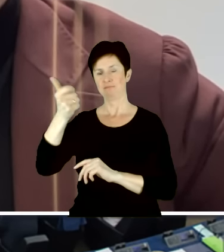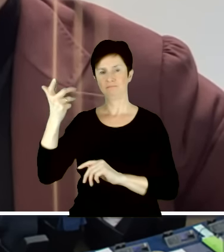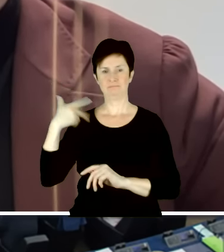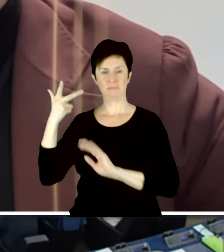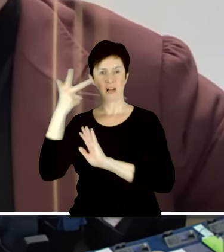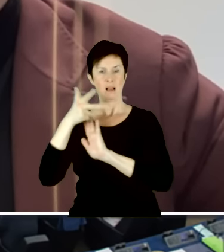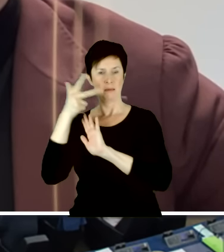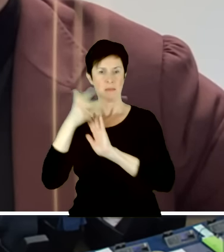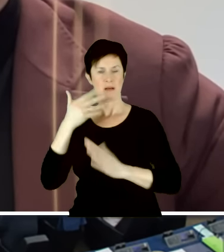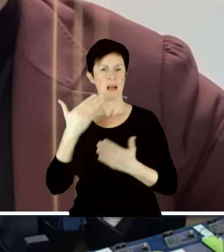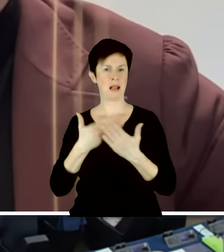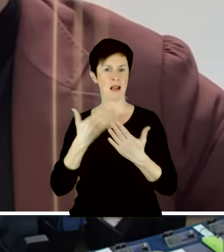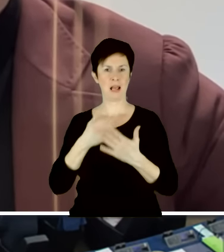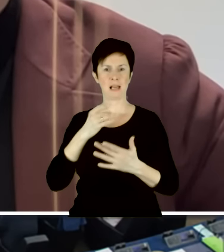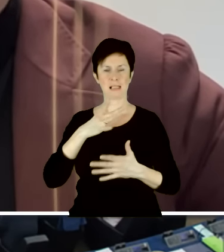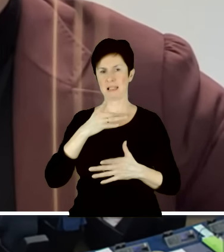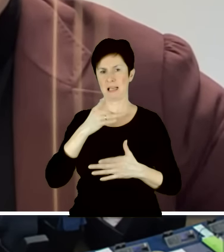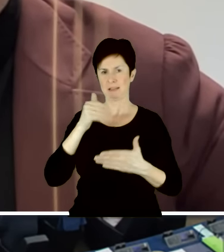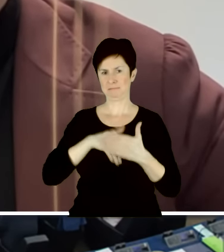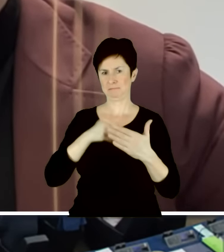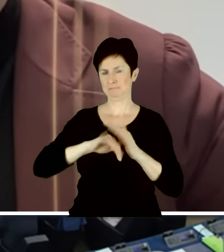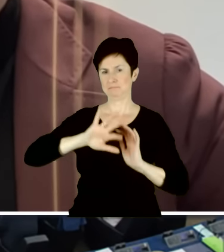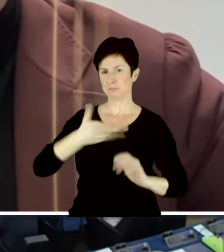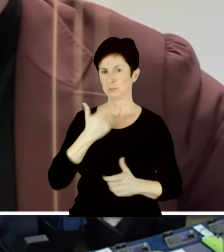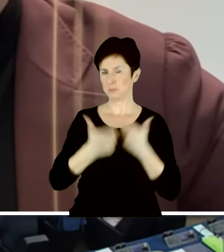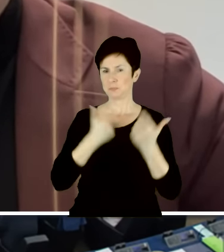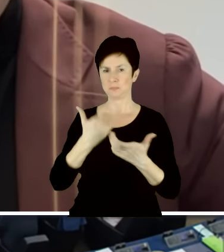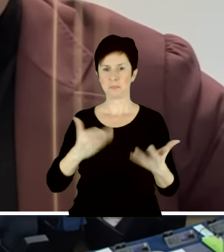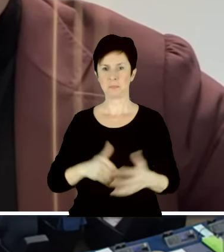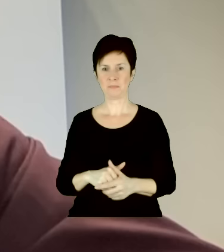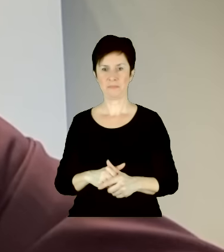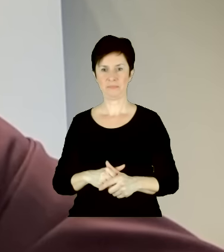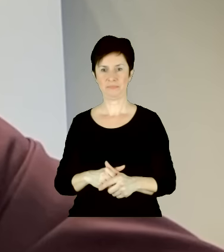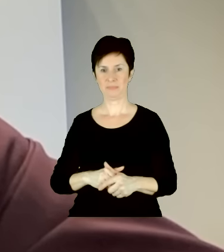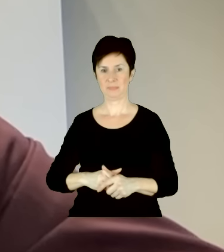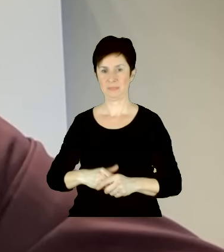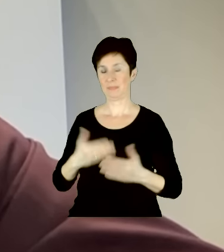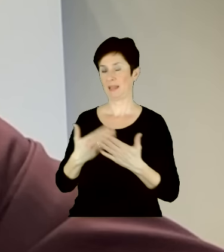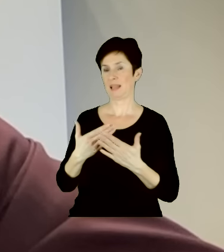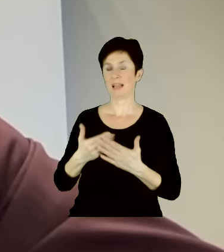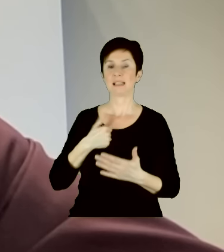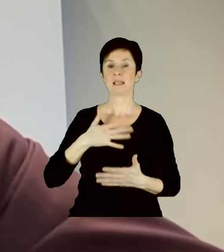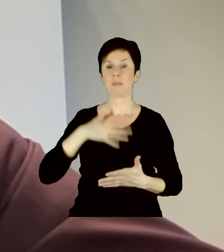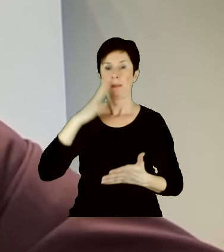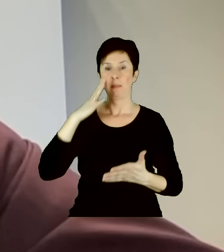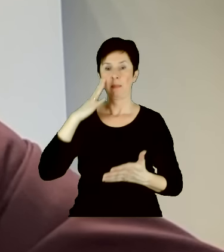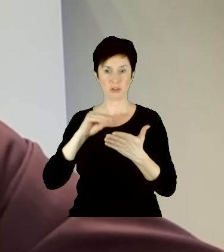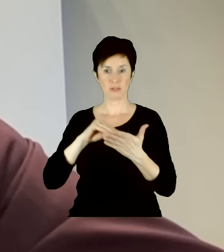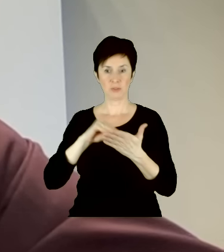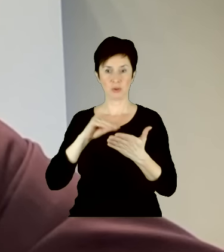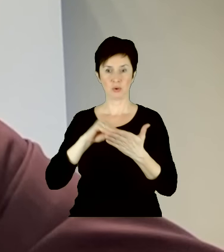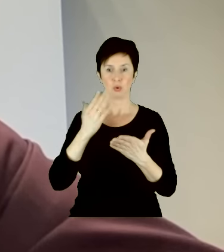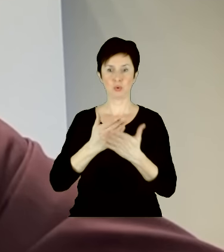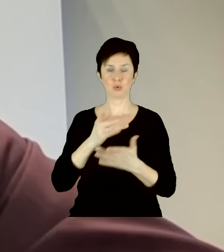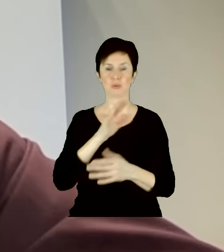takie niekonwencjonalne zachowanie? Dlatego, że mam już doświadczenia bardzo długie z mediami III Rzeczpospolitej,